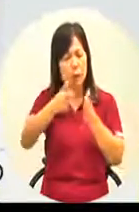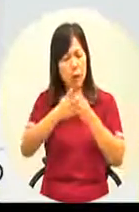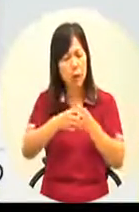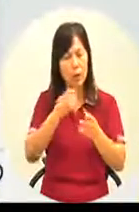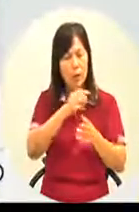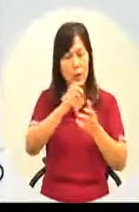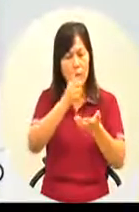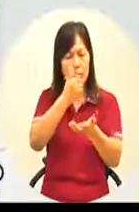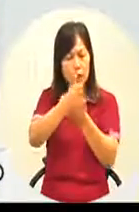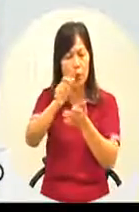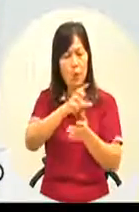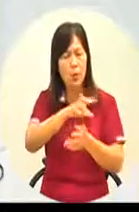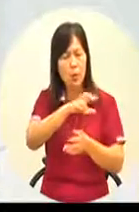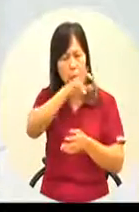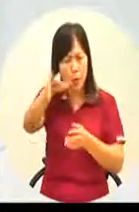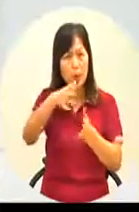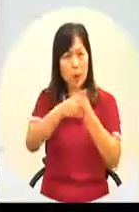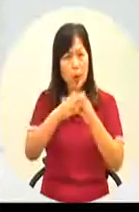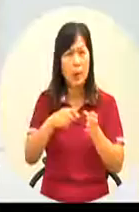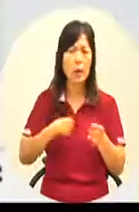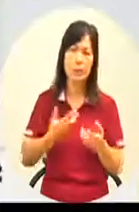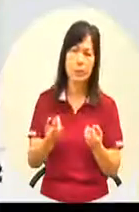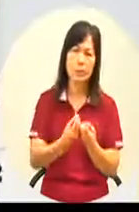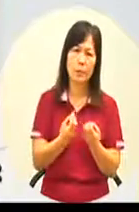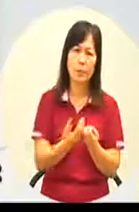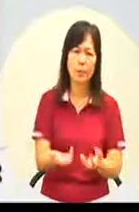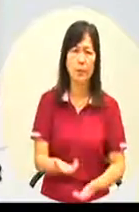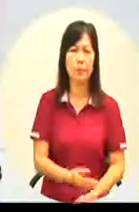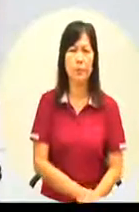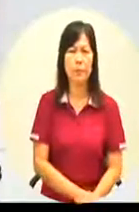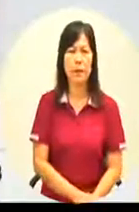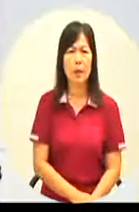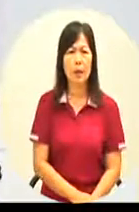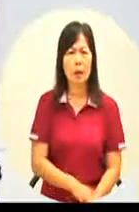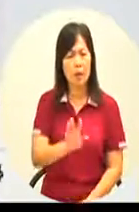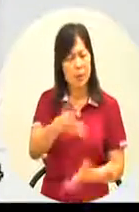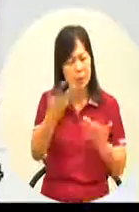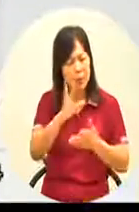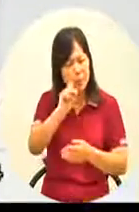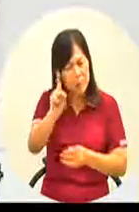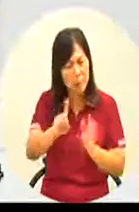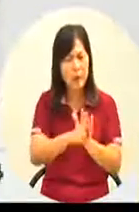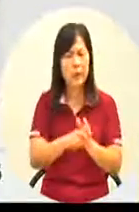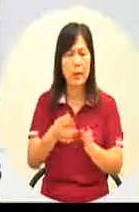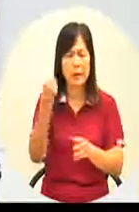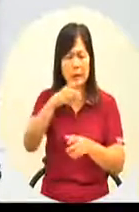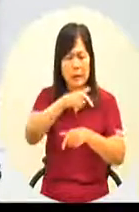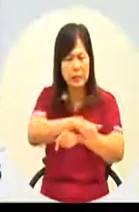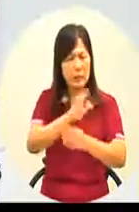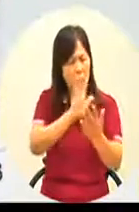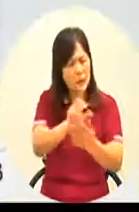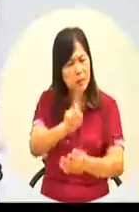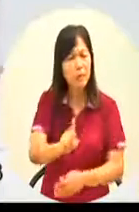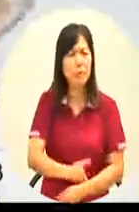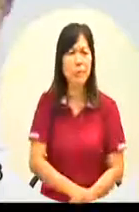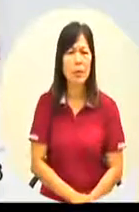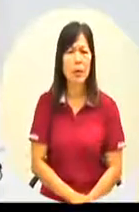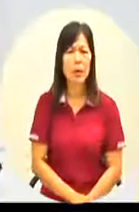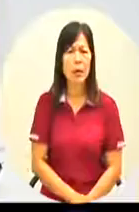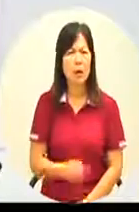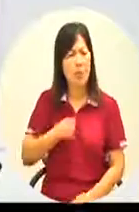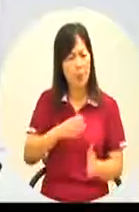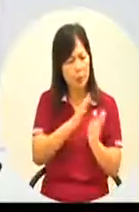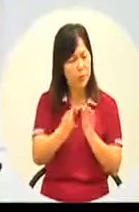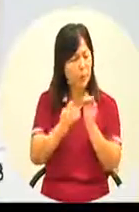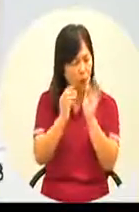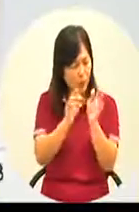会局长、民政局长了，你就要民政局长哈。你敢知影偌济问题？什么新南向啊？要新南向，我们准备好了